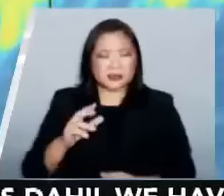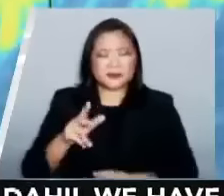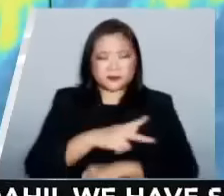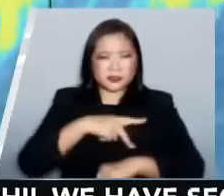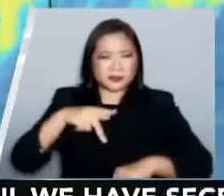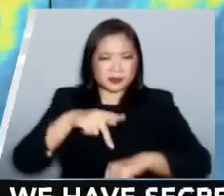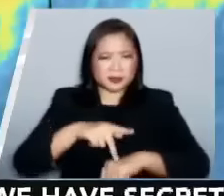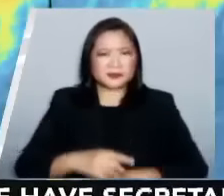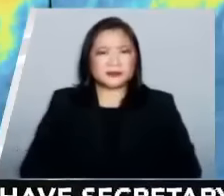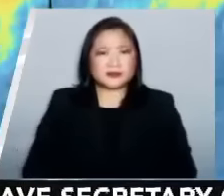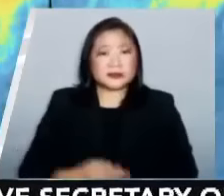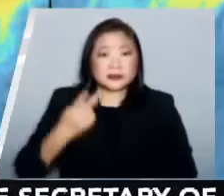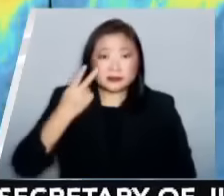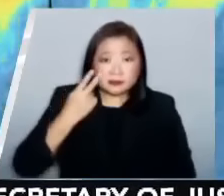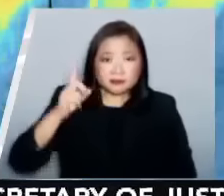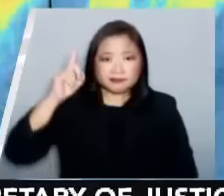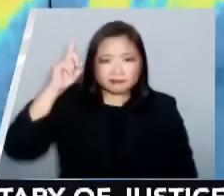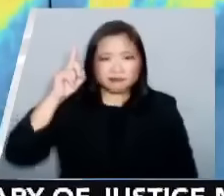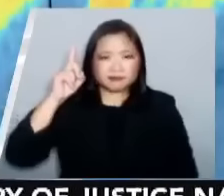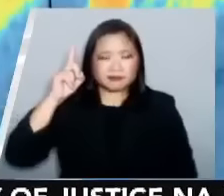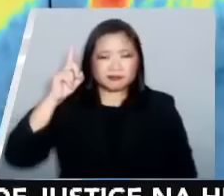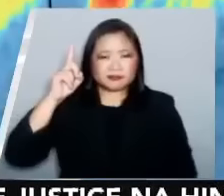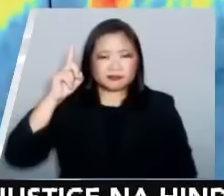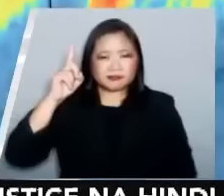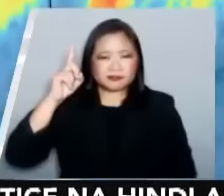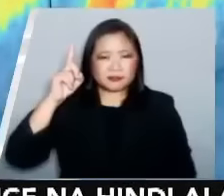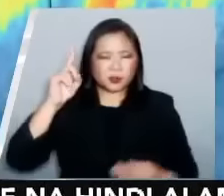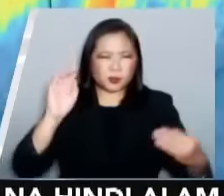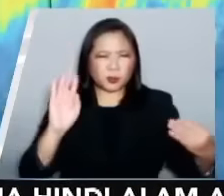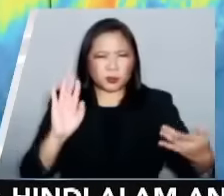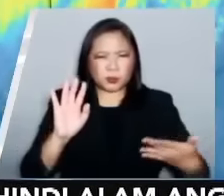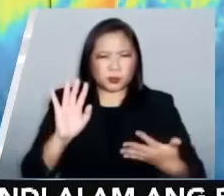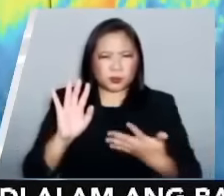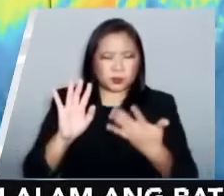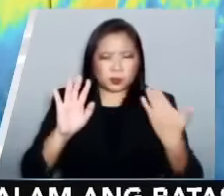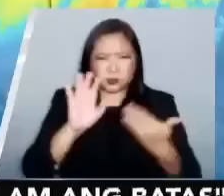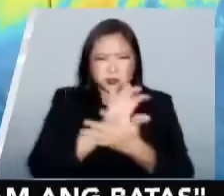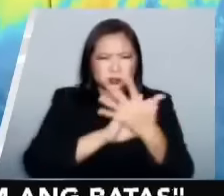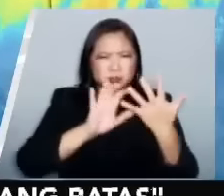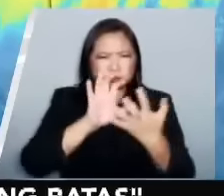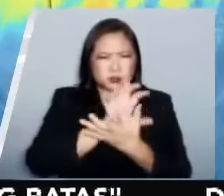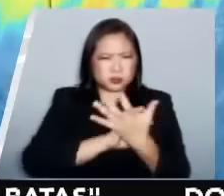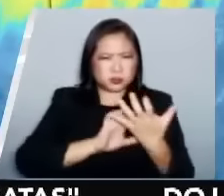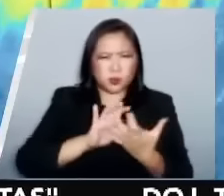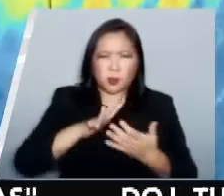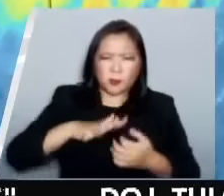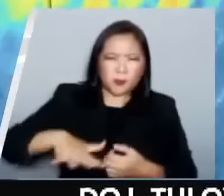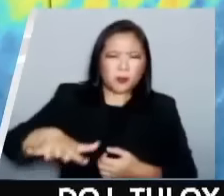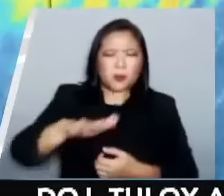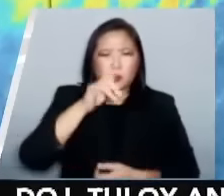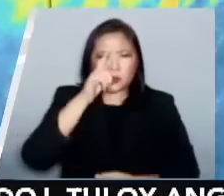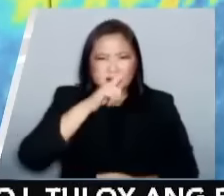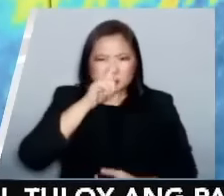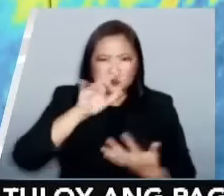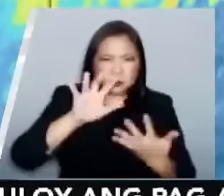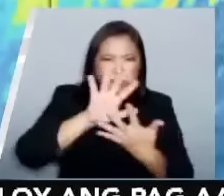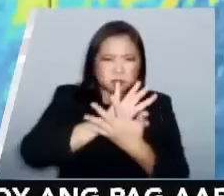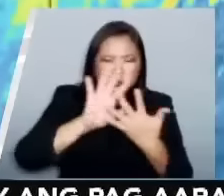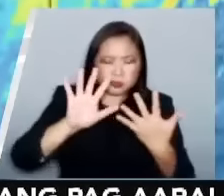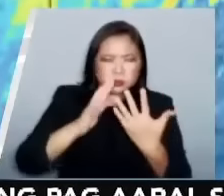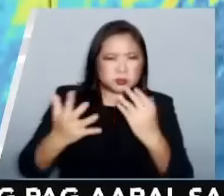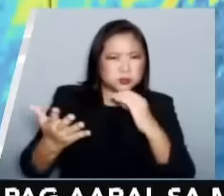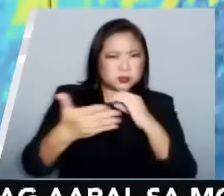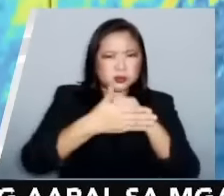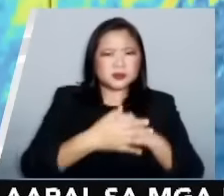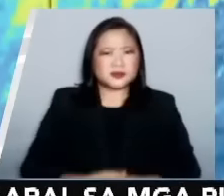sa latest satellite image ang napakalawak na kaulapan ng bagyo na halos buong Luzon na ang natatakpan. Nakataas ngayon ang red rainfall warning